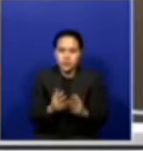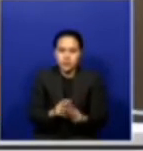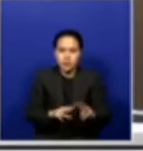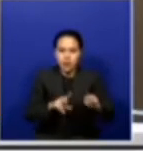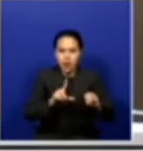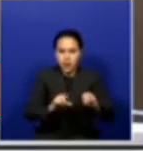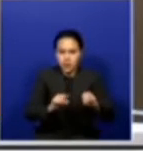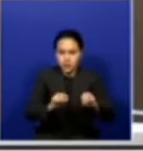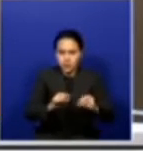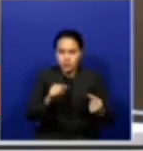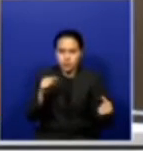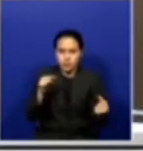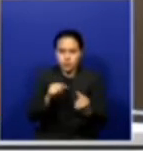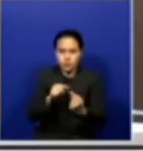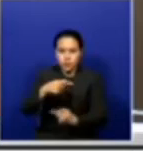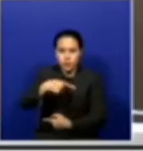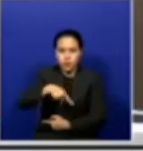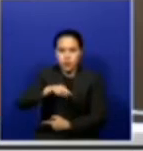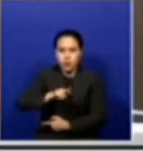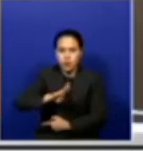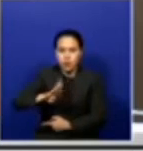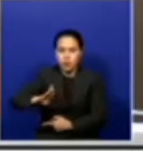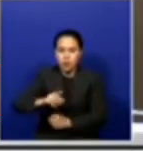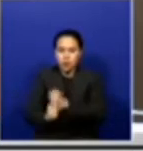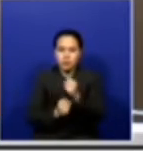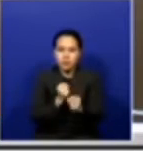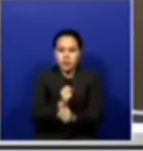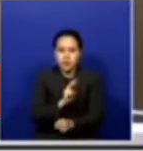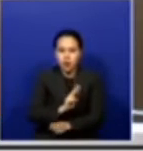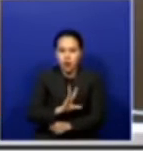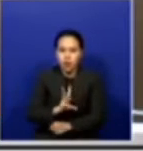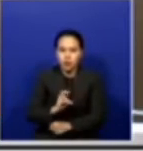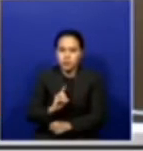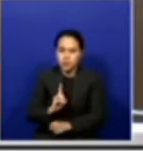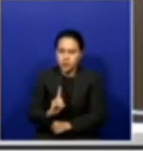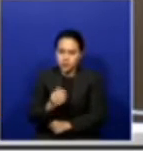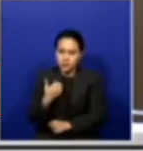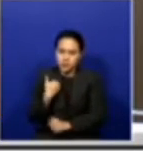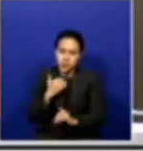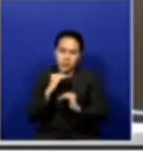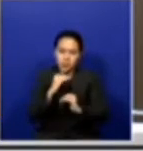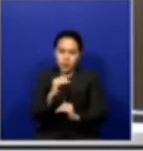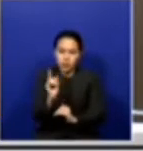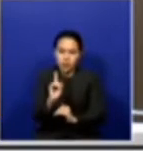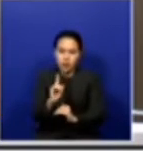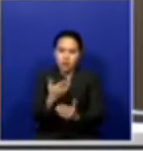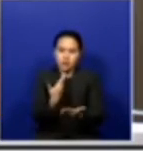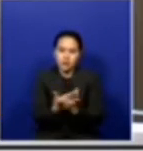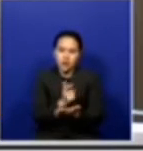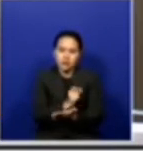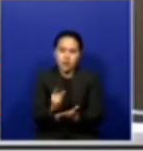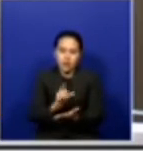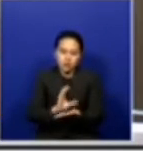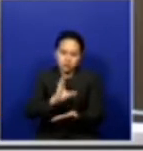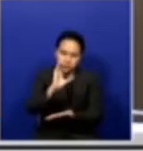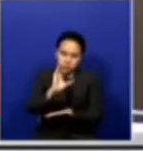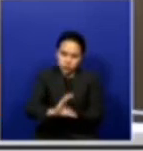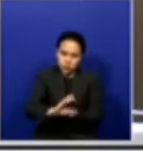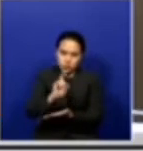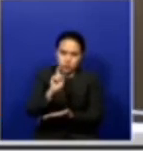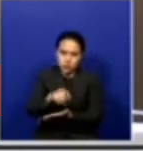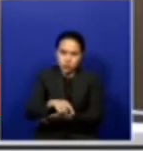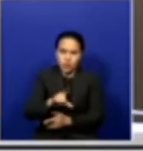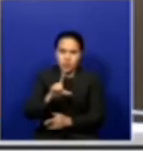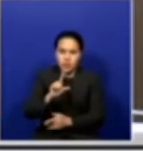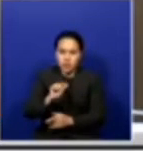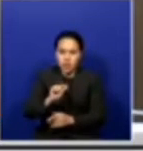ระราชบัญญัติวินัยการเงินการคลังปี61นะฮะได้กำหนดให้งบประมาณรายจ่ายลงทุนต้องมีจำนวนไม่น้อยกว่า